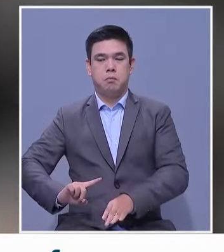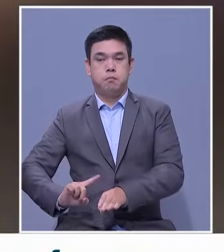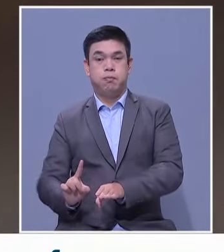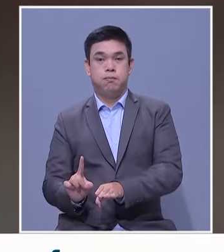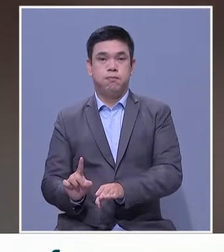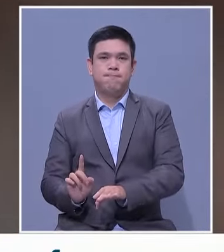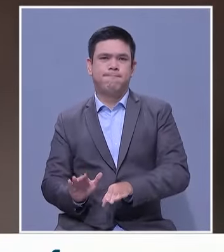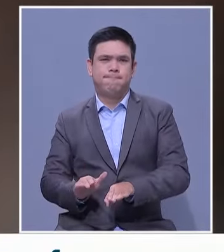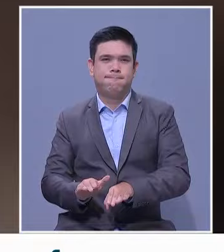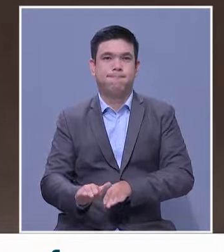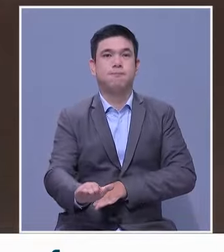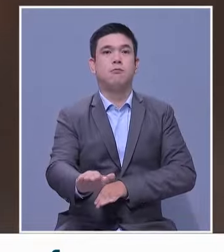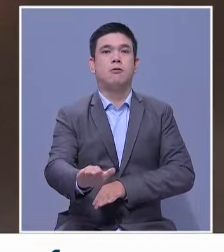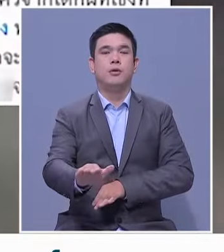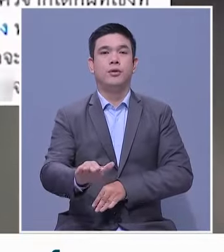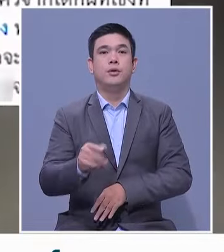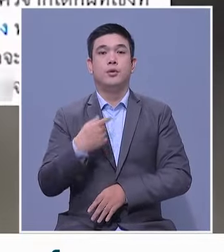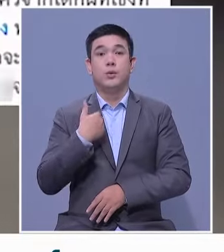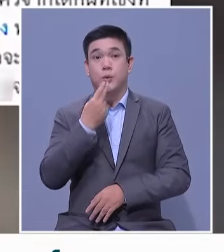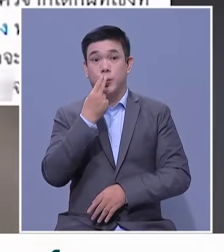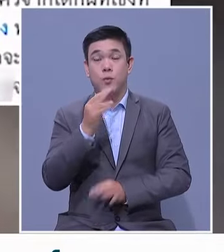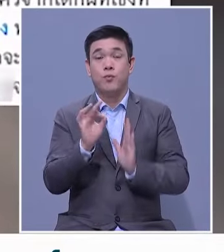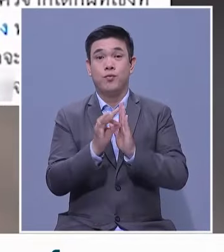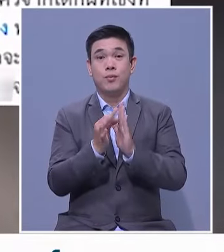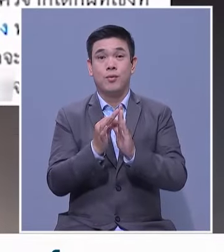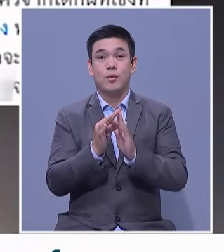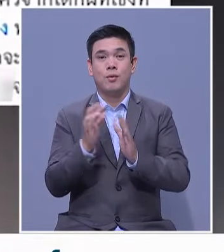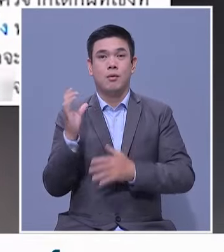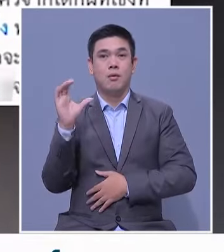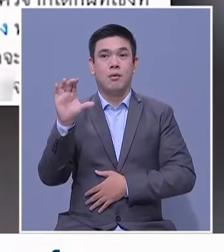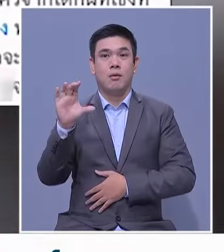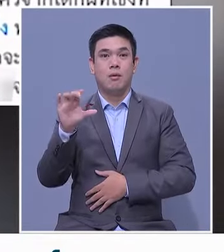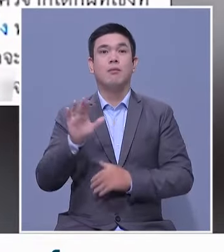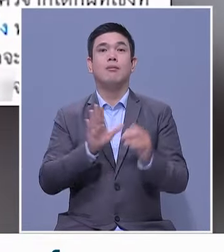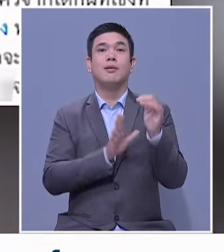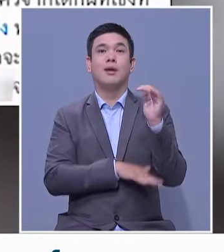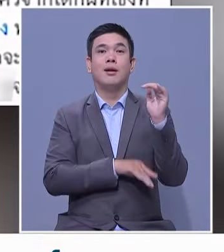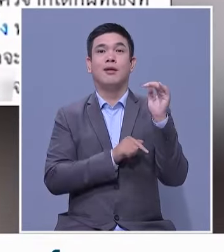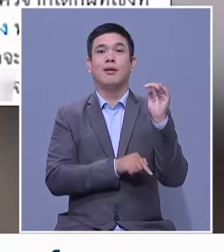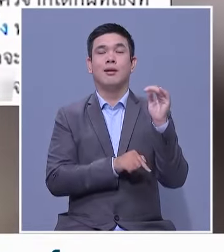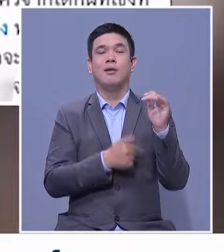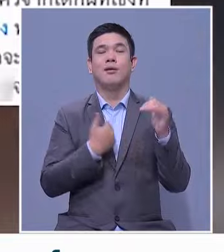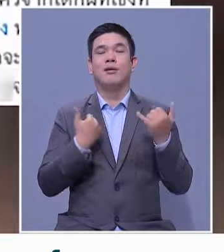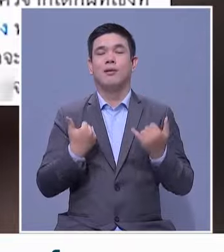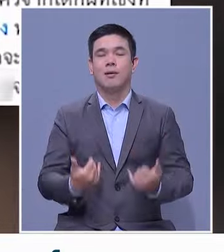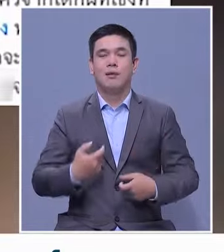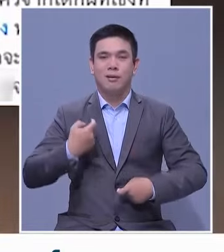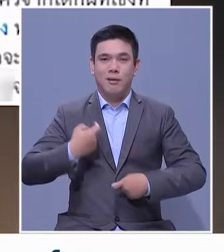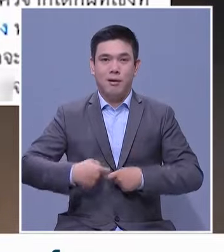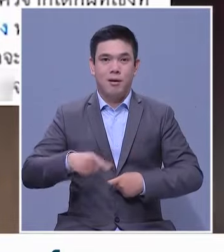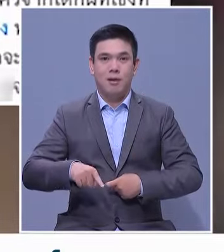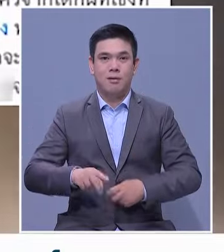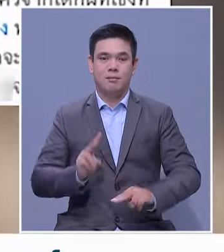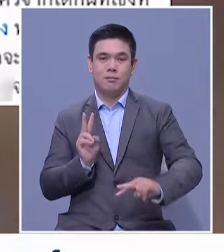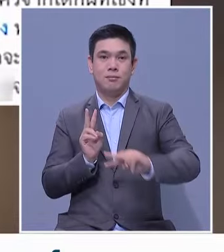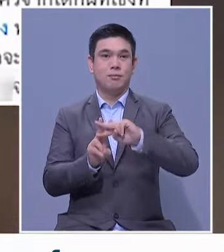พสต์ไว้ใน Facebook นะครับพร้อมกับข้อความที่ระบุว่าประเทศสงขลาก็มีนับวันอยู่ยากแล้วติด